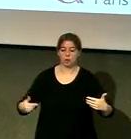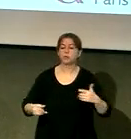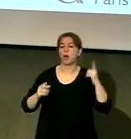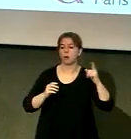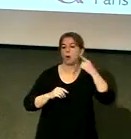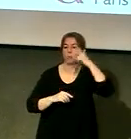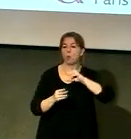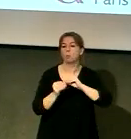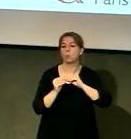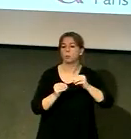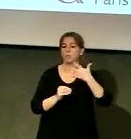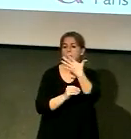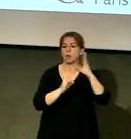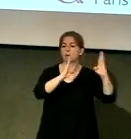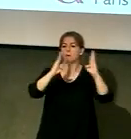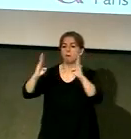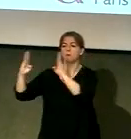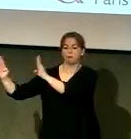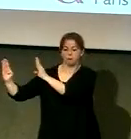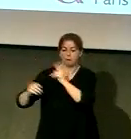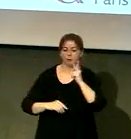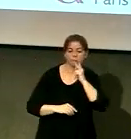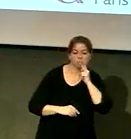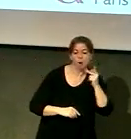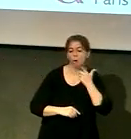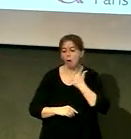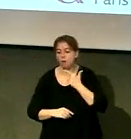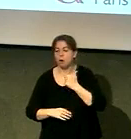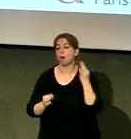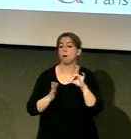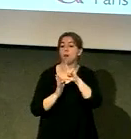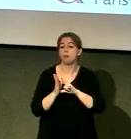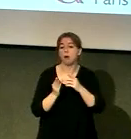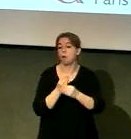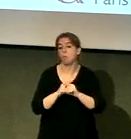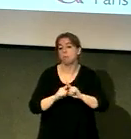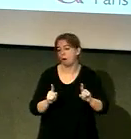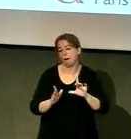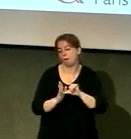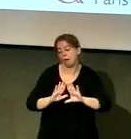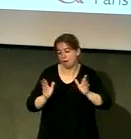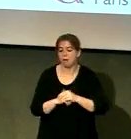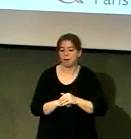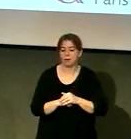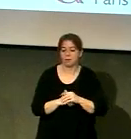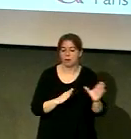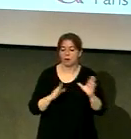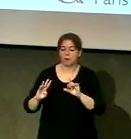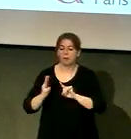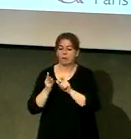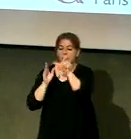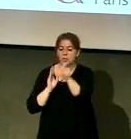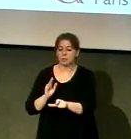de produits licites ou illicites, donc le tabac, l'alcool, le cannabis, les opiacés de manière